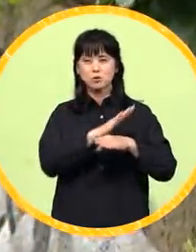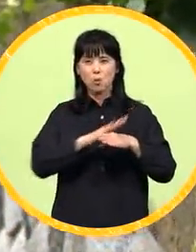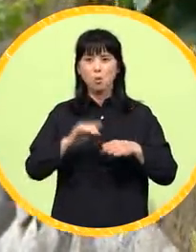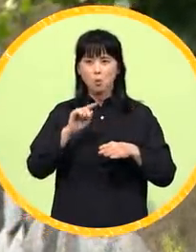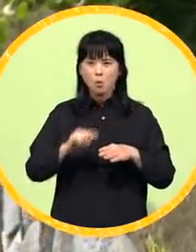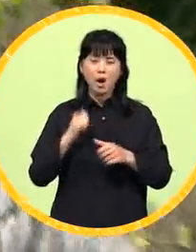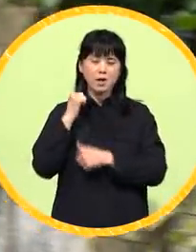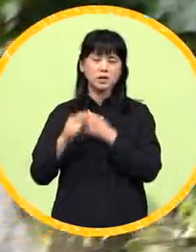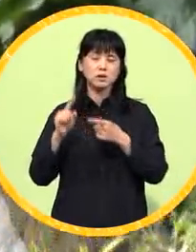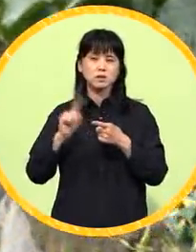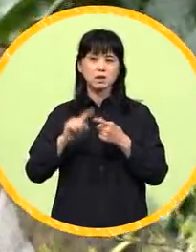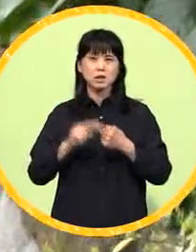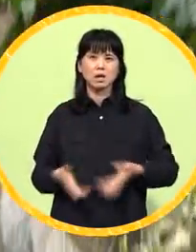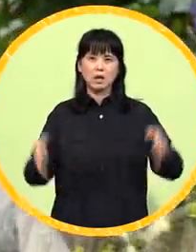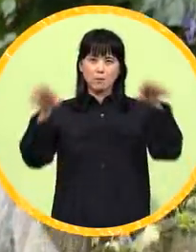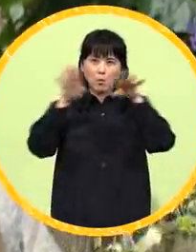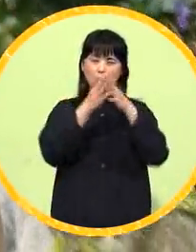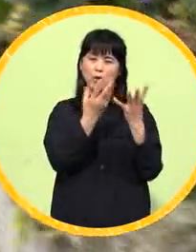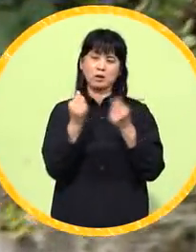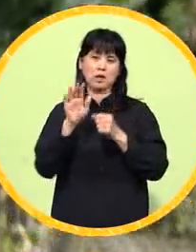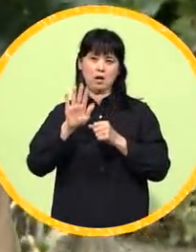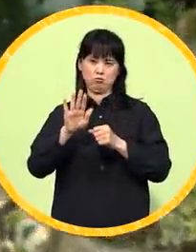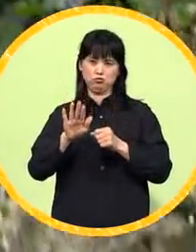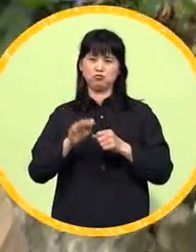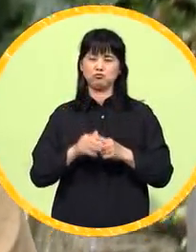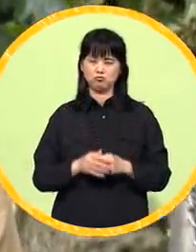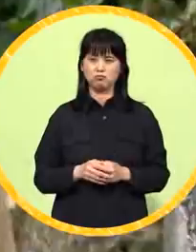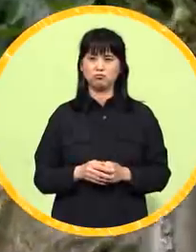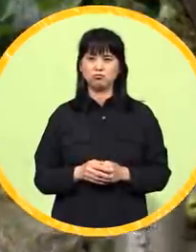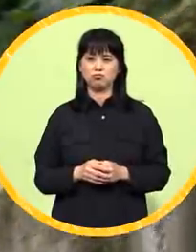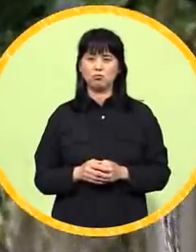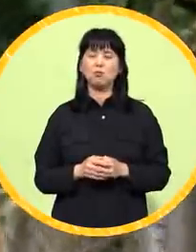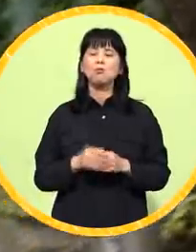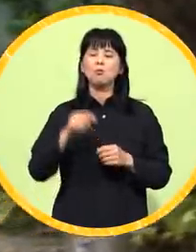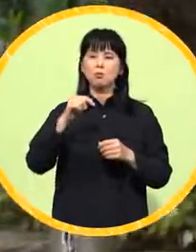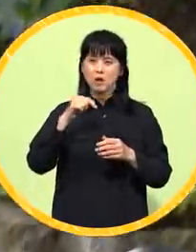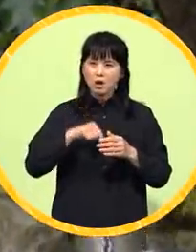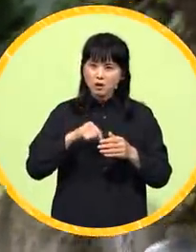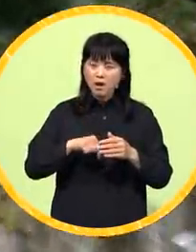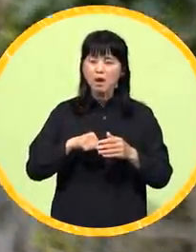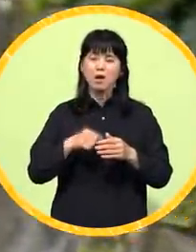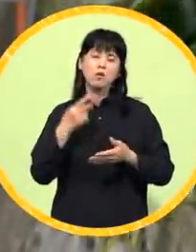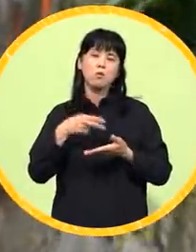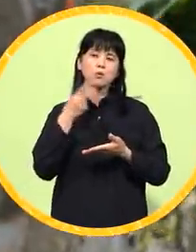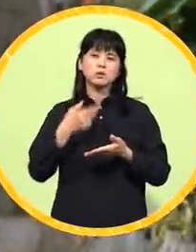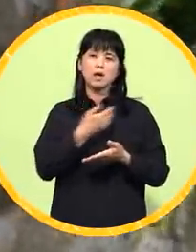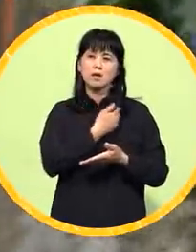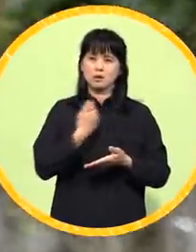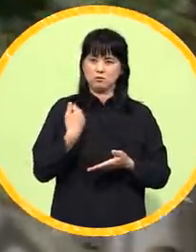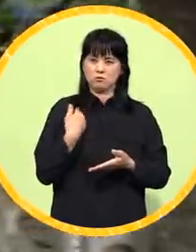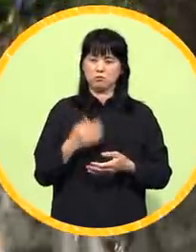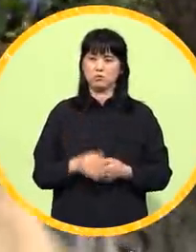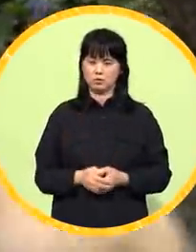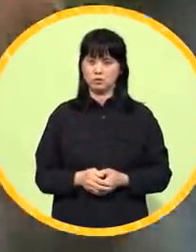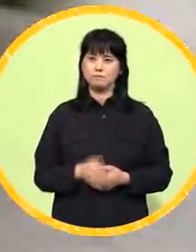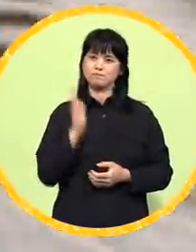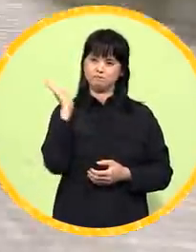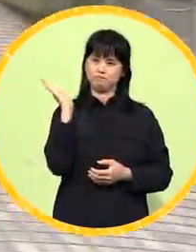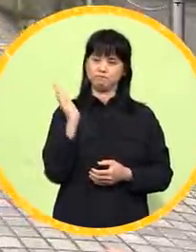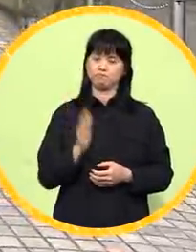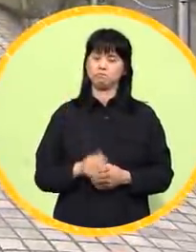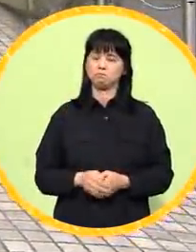ね歴史的な建物がたくさん保存されているんですがそんな歴史的な建物で食事ができるんです尾根が